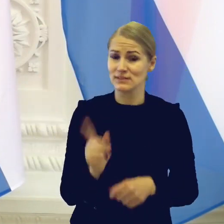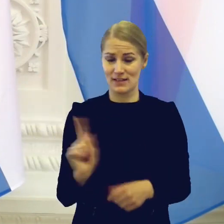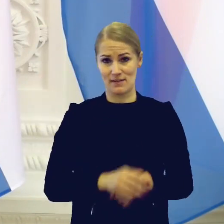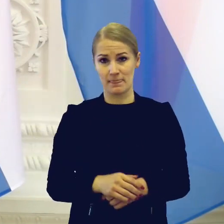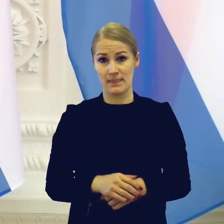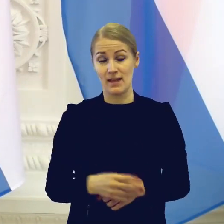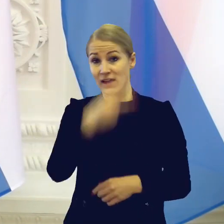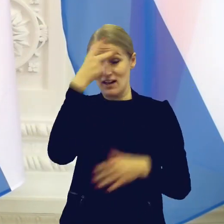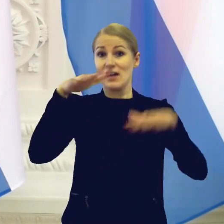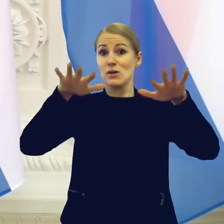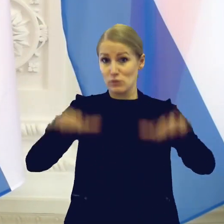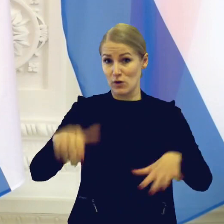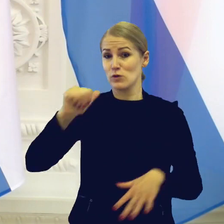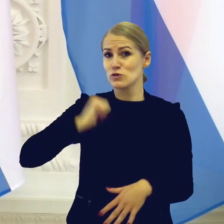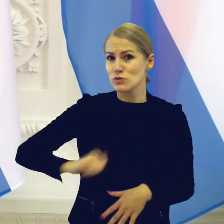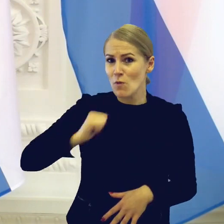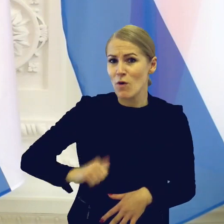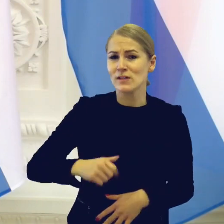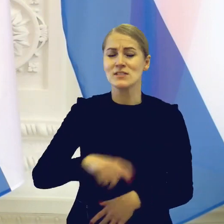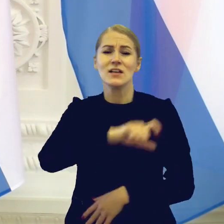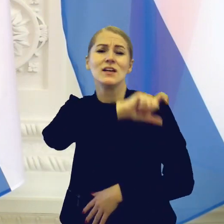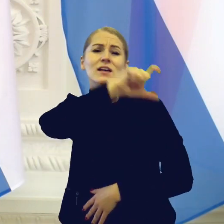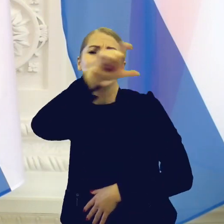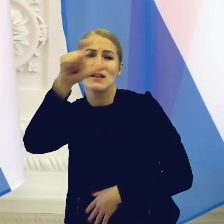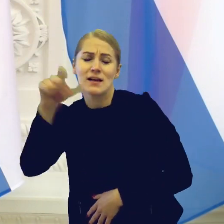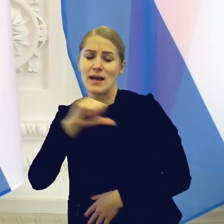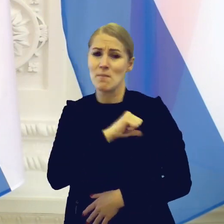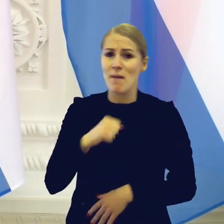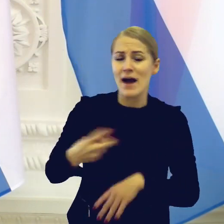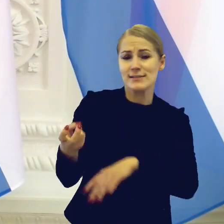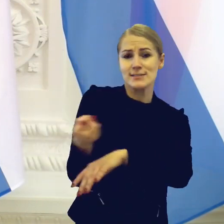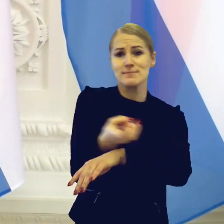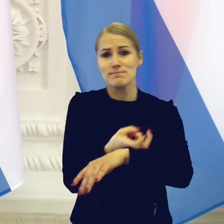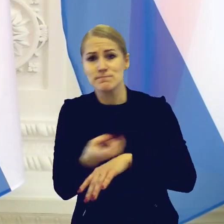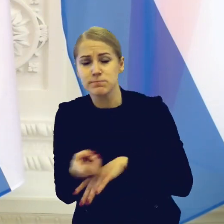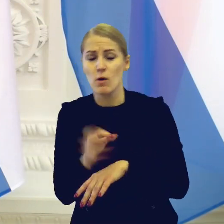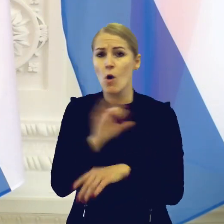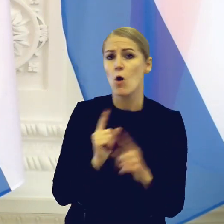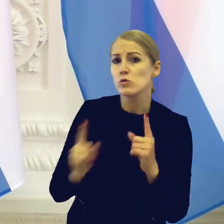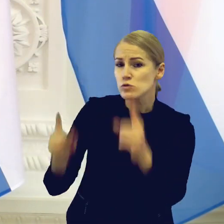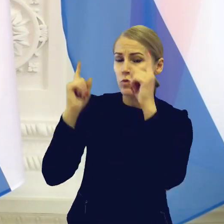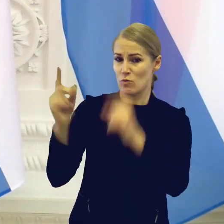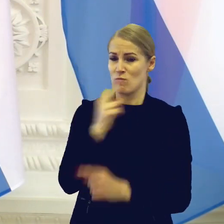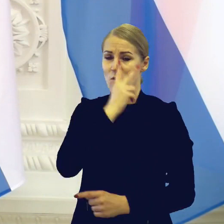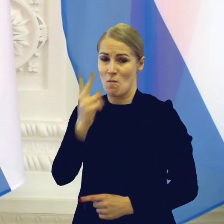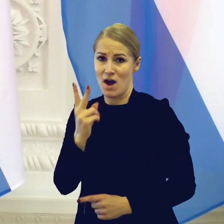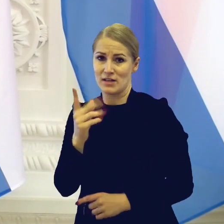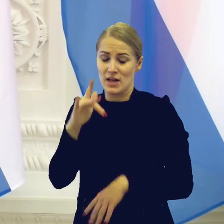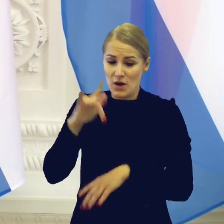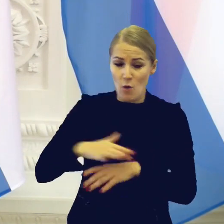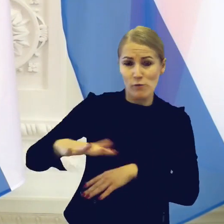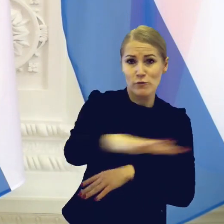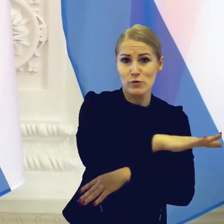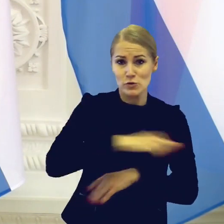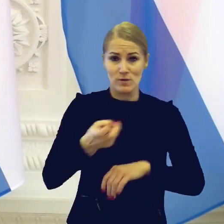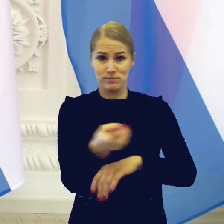žmonės ilgą laiką nerimavo, rimtai nerimavo dėl saugumo šiame regione. Ir